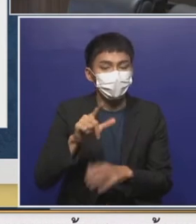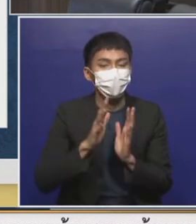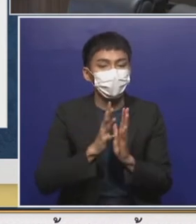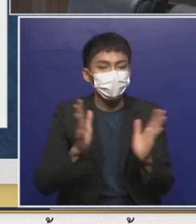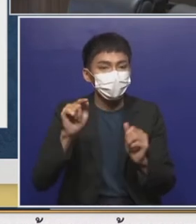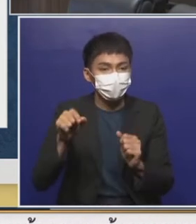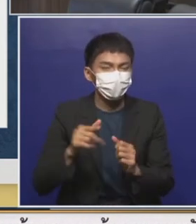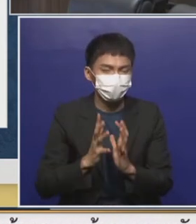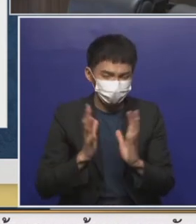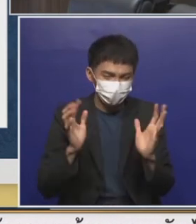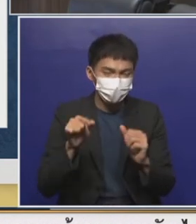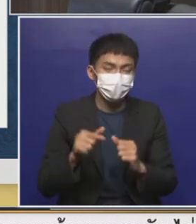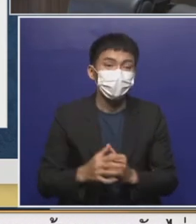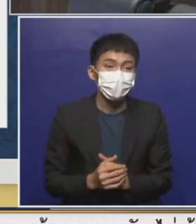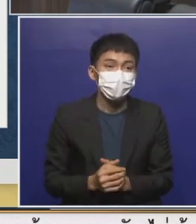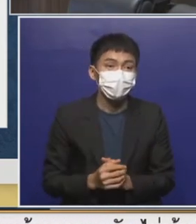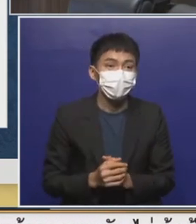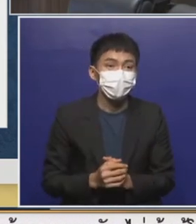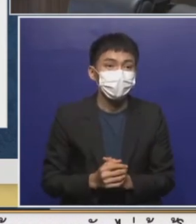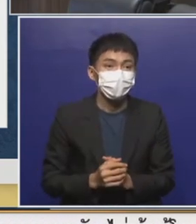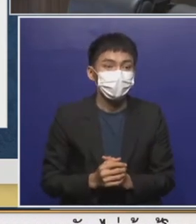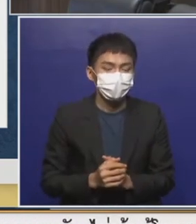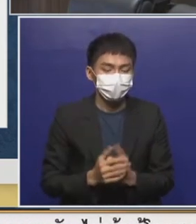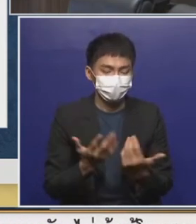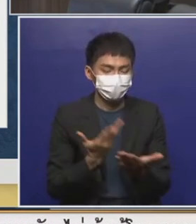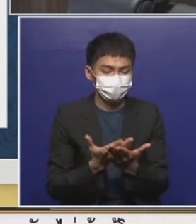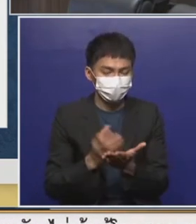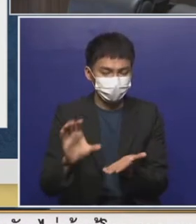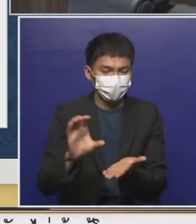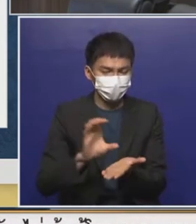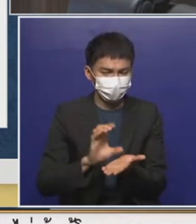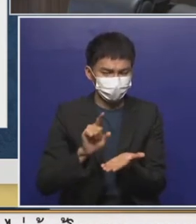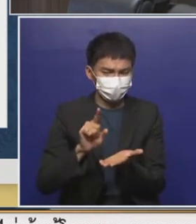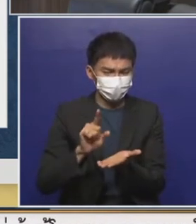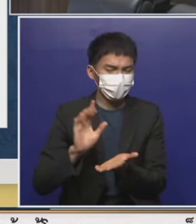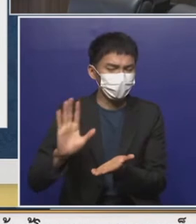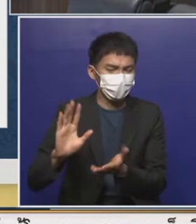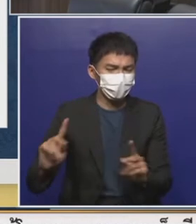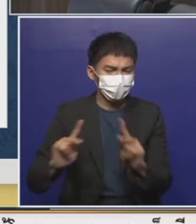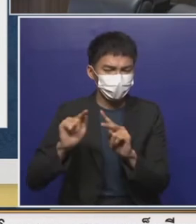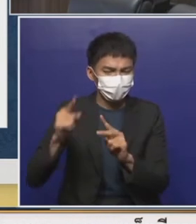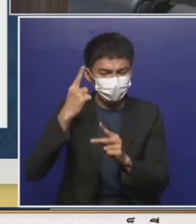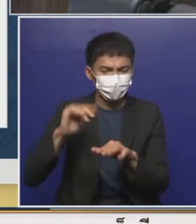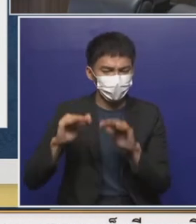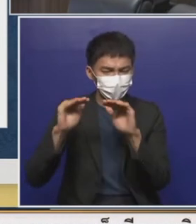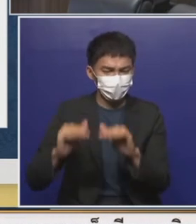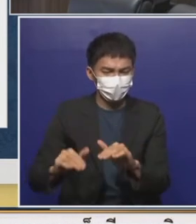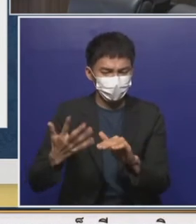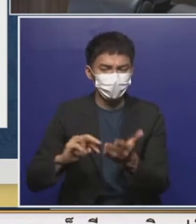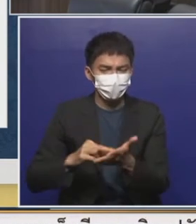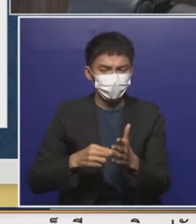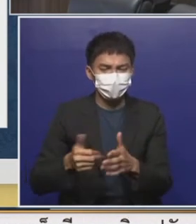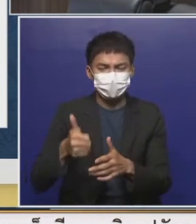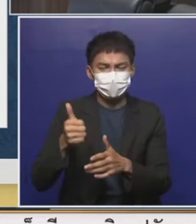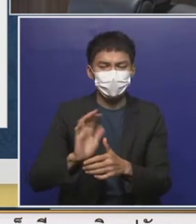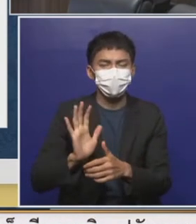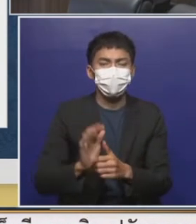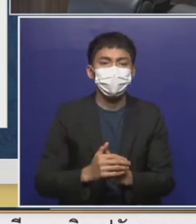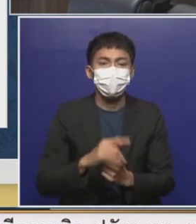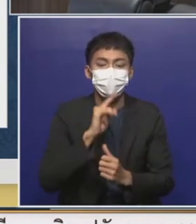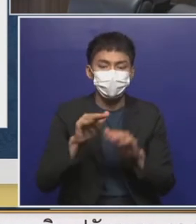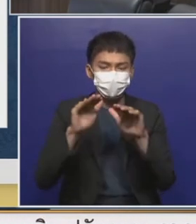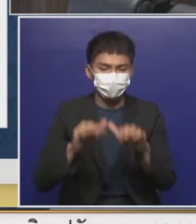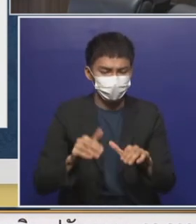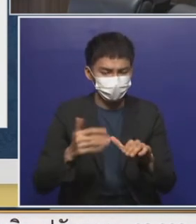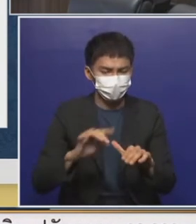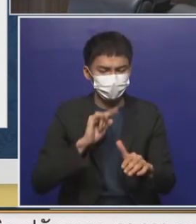ท่านประธานครับผมยืนยันว่างบประมาณที่อ้างว่าปรับลดแล้วไม่ได้หมายความว่าดีแล้วถ้าปรับลดแล้วยังมีง